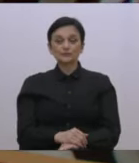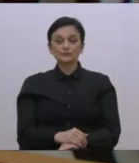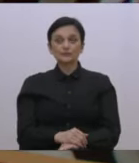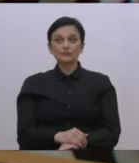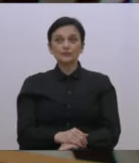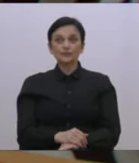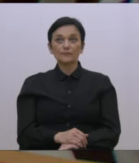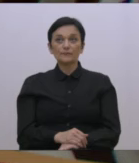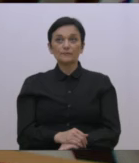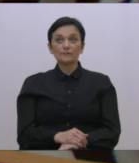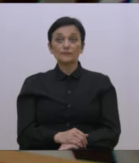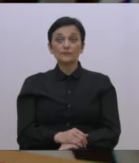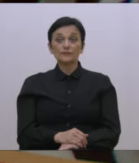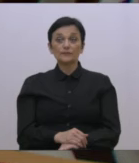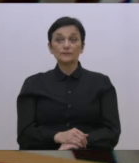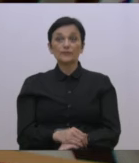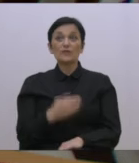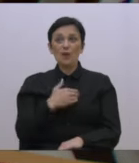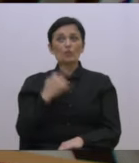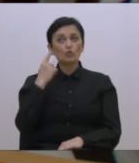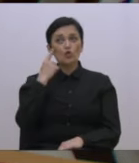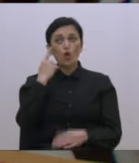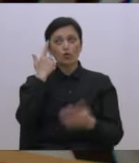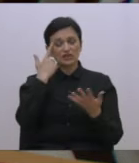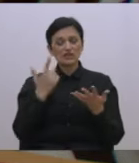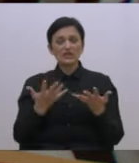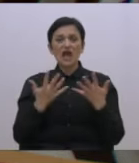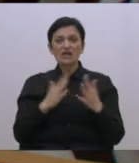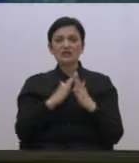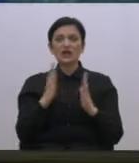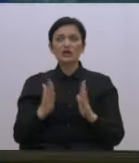მე მგონი გასაგებია ყველაფერი ესე იგი განცხადე